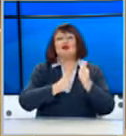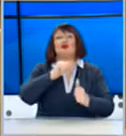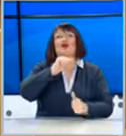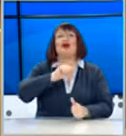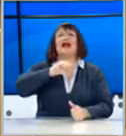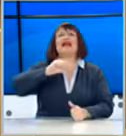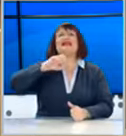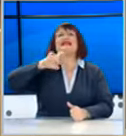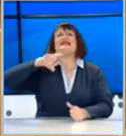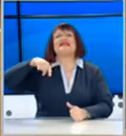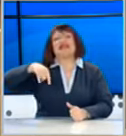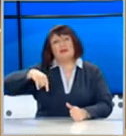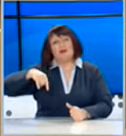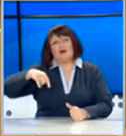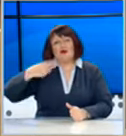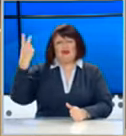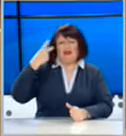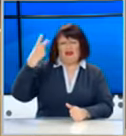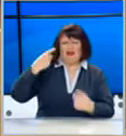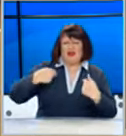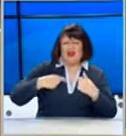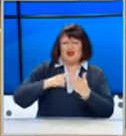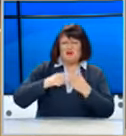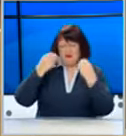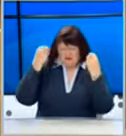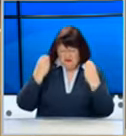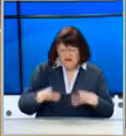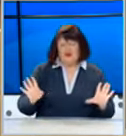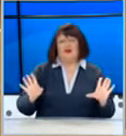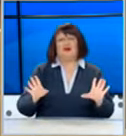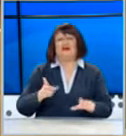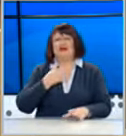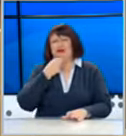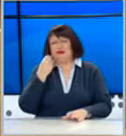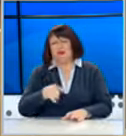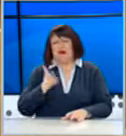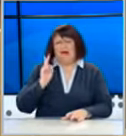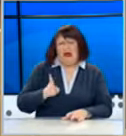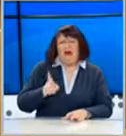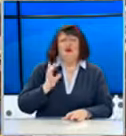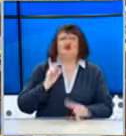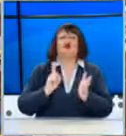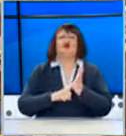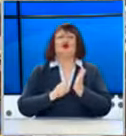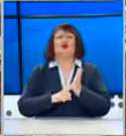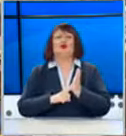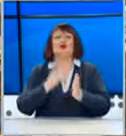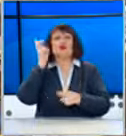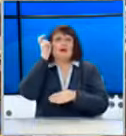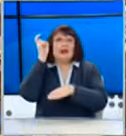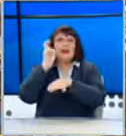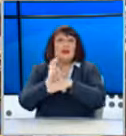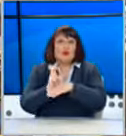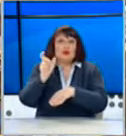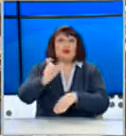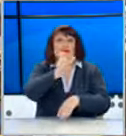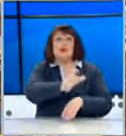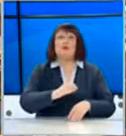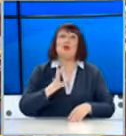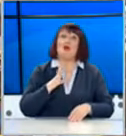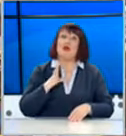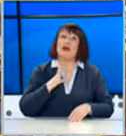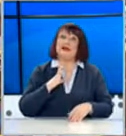πολιτικό κακούργημα ο νόμος αυτός. Υπάρχει μνήμη στους πολίτες όταν αποχωρούσατε